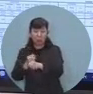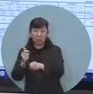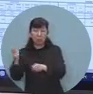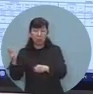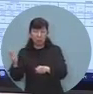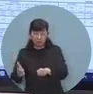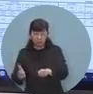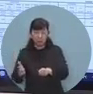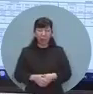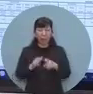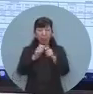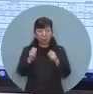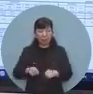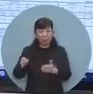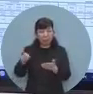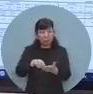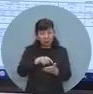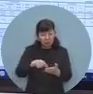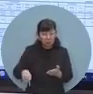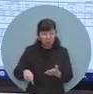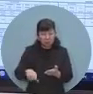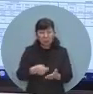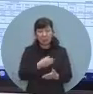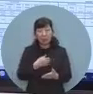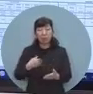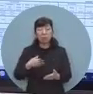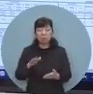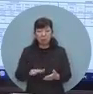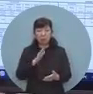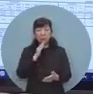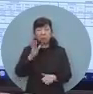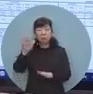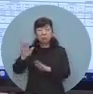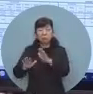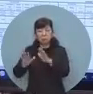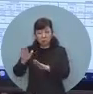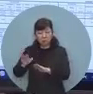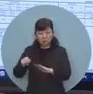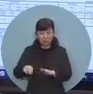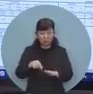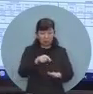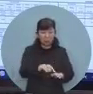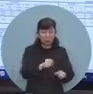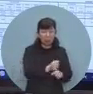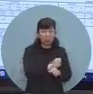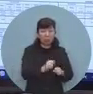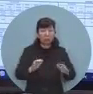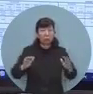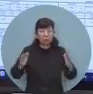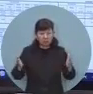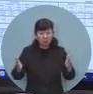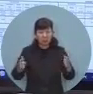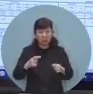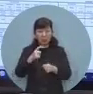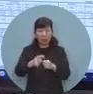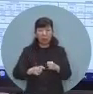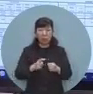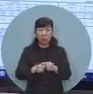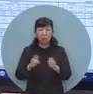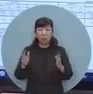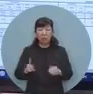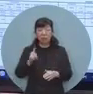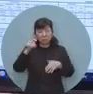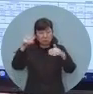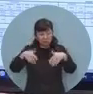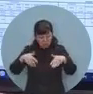解消しつつありますえまちょっと実態とかなり本当にこの授業がなくって10年に1度の雨で借字川が氾濫してです